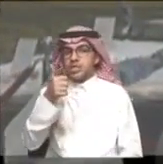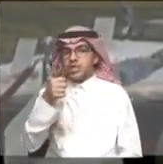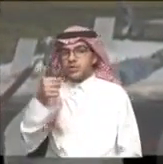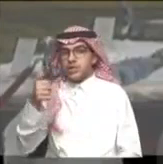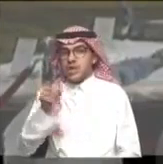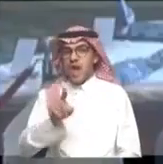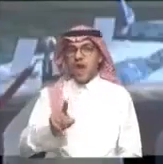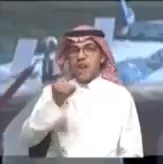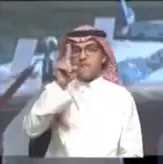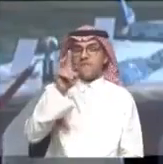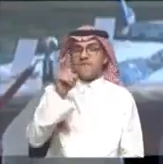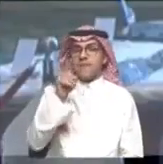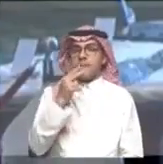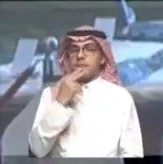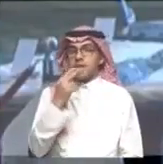66259.